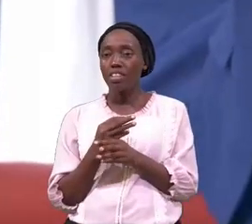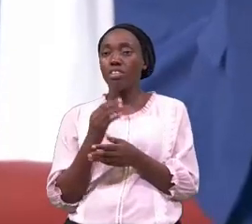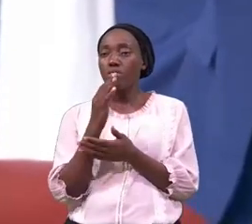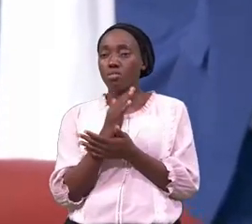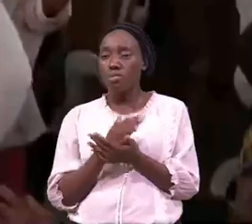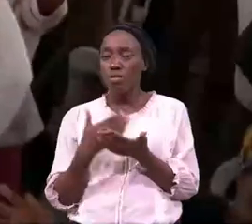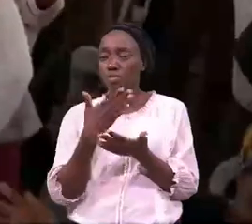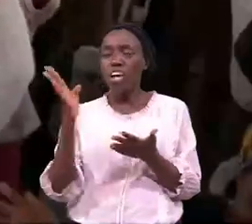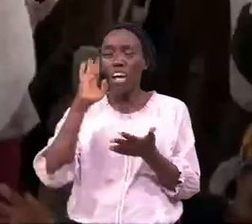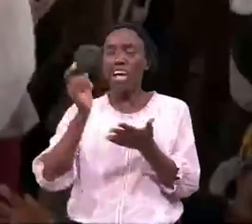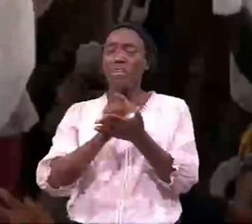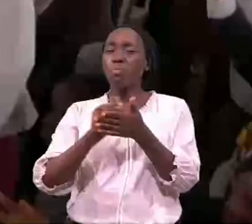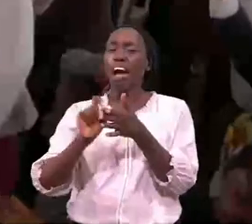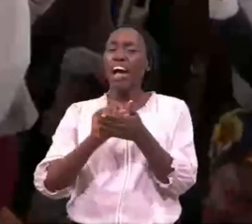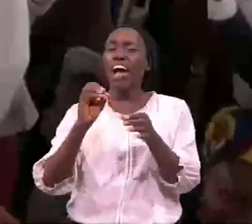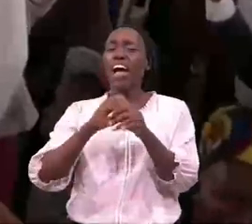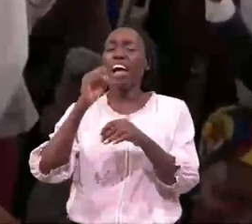quelque chose sera écrit sur toi.